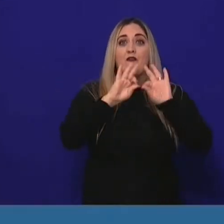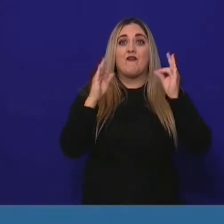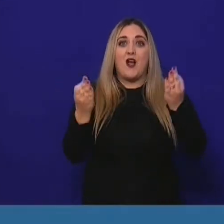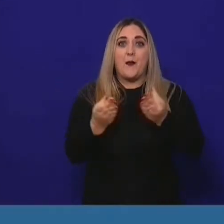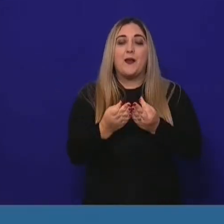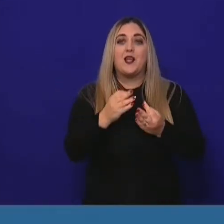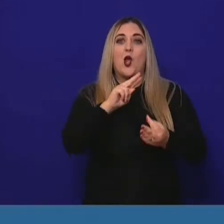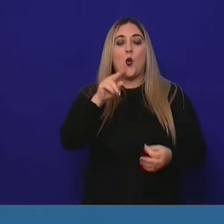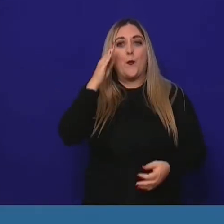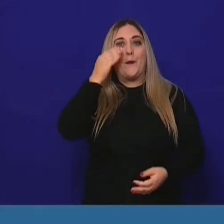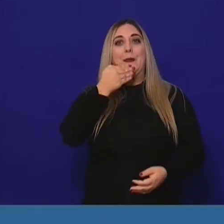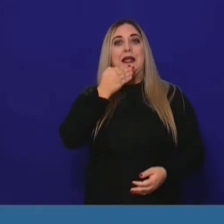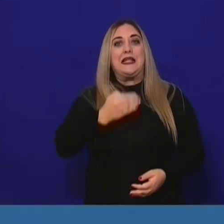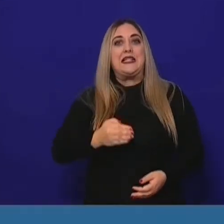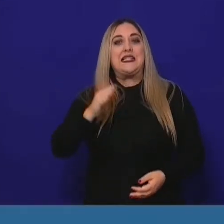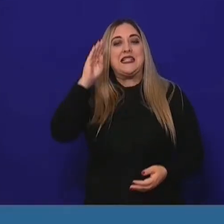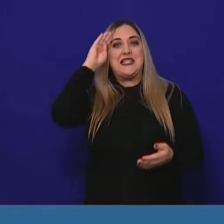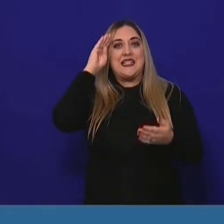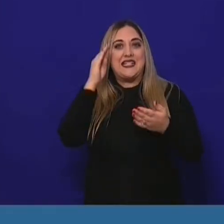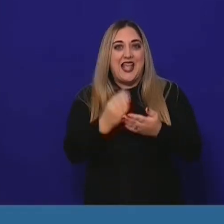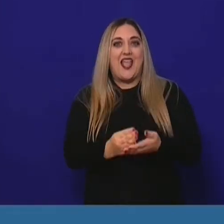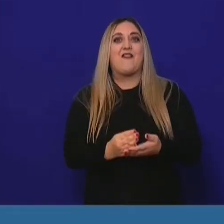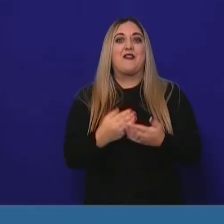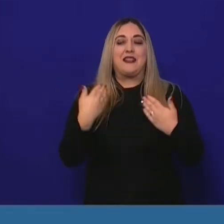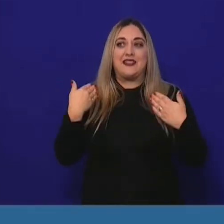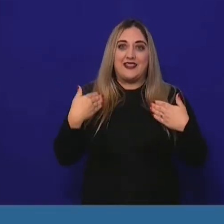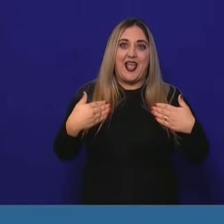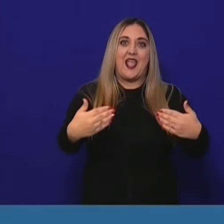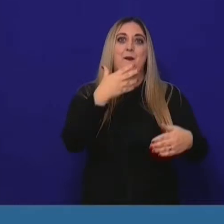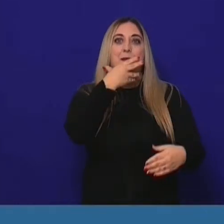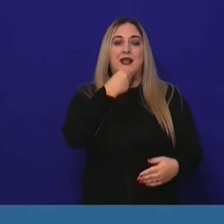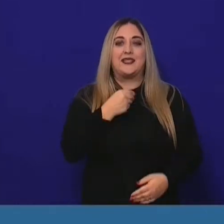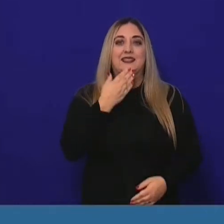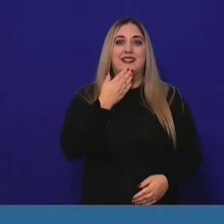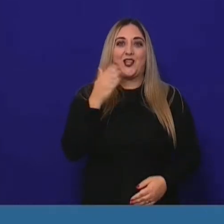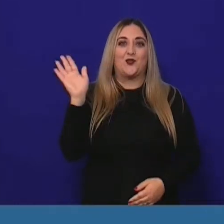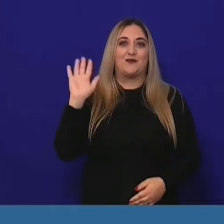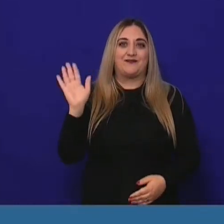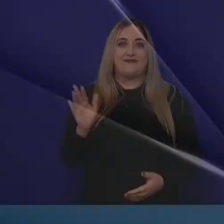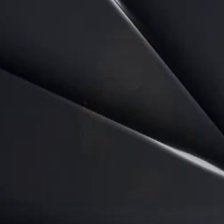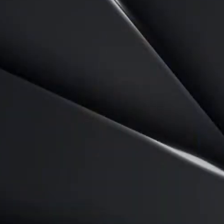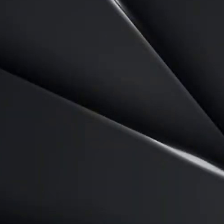l-familjari ta'kom, u ħudu ħsieb ejja nżommu ruħna sejf dan il-miliet. Grazzi.